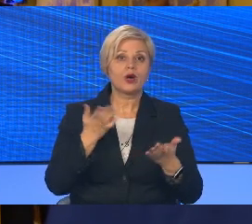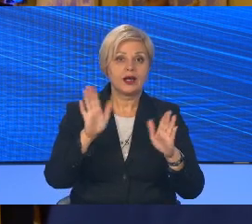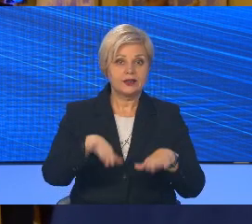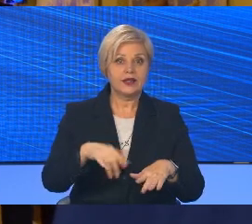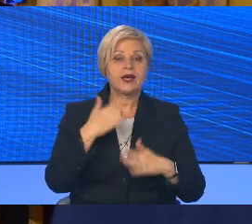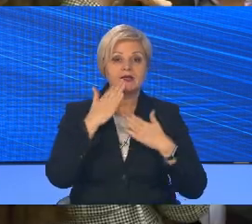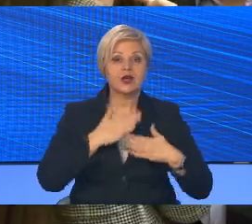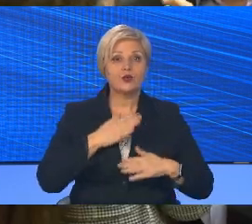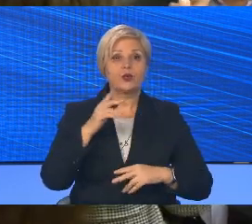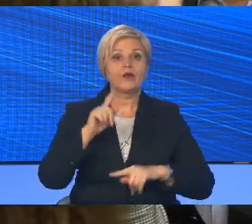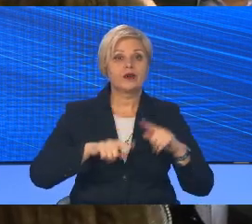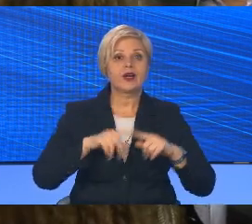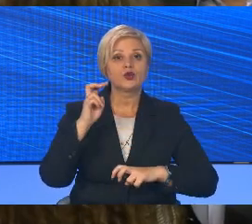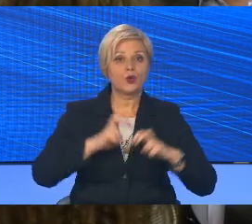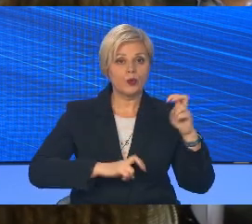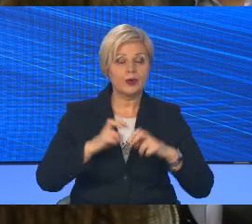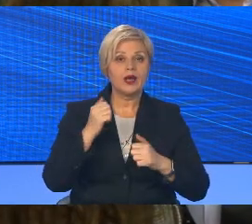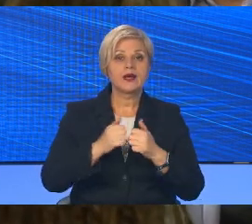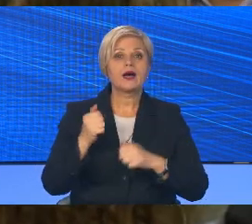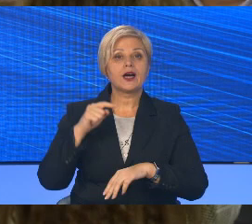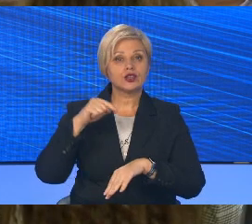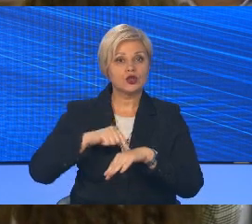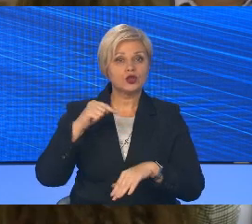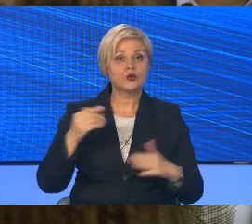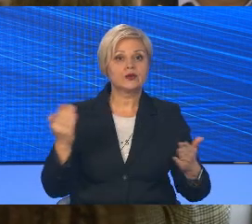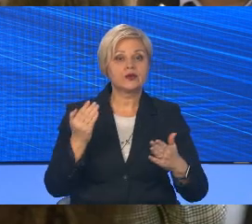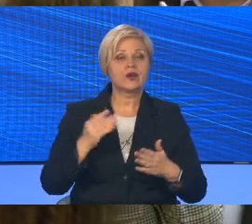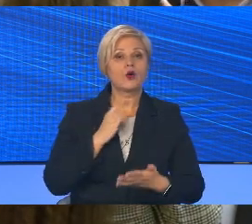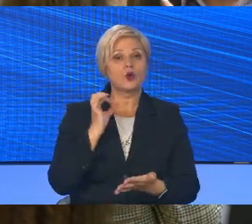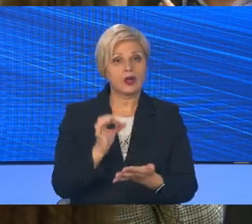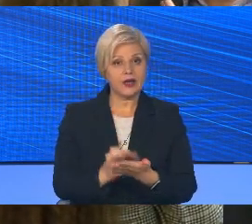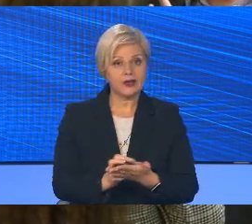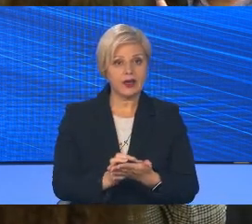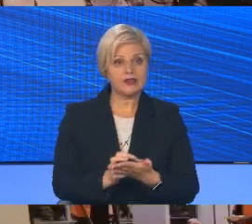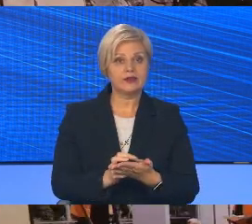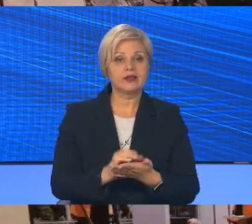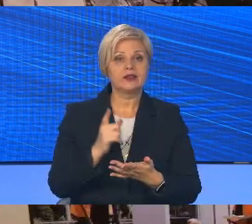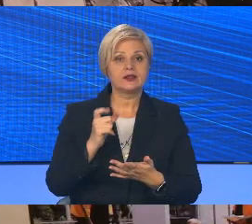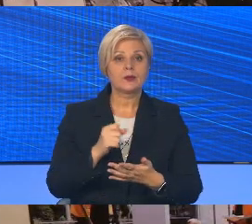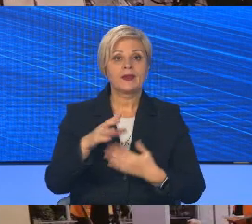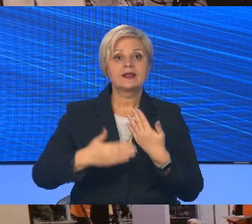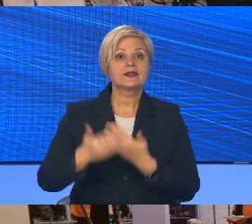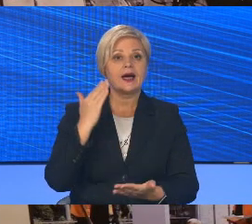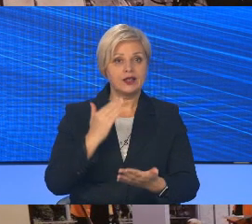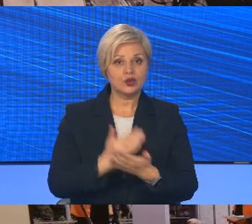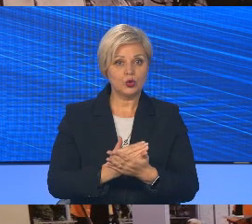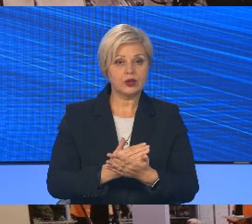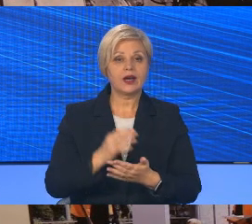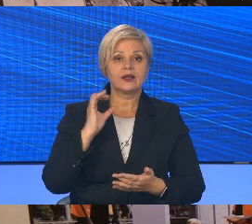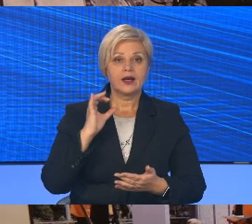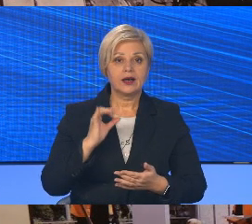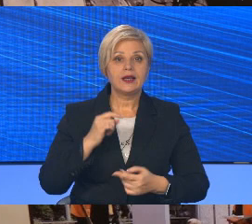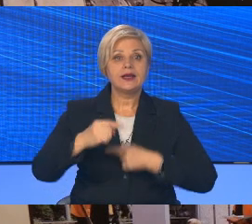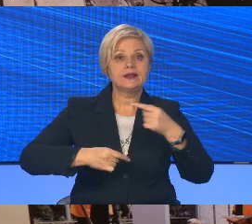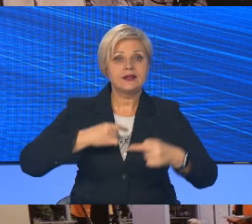любовь к родному предприятию. Каждый чувствует какую-то долю ответственности за результат. Ну и династия. У